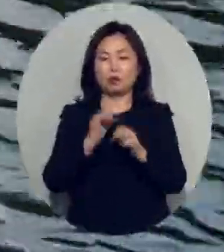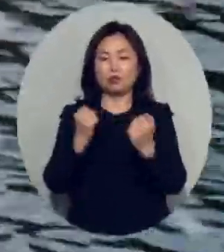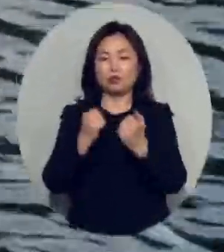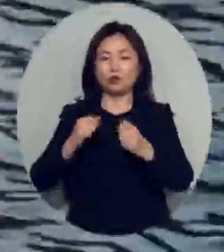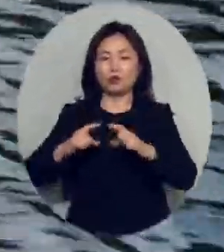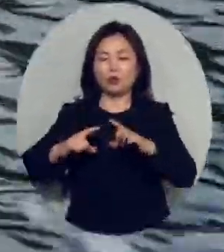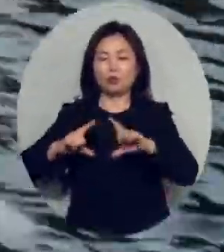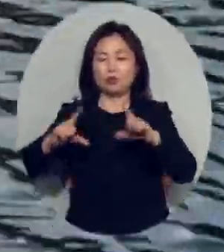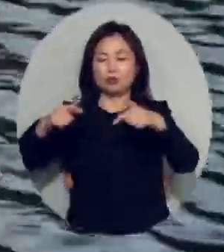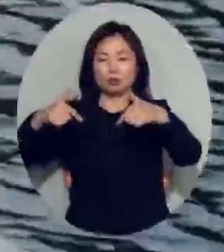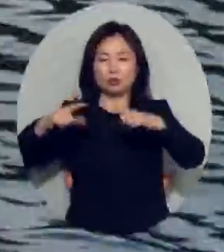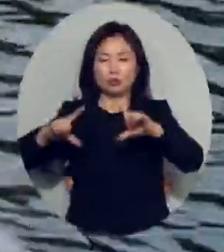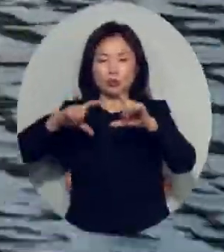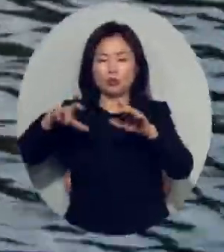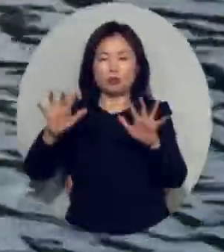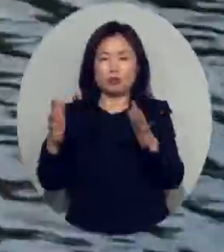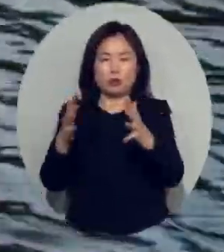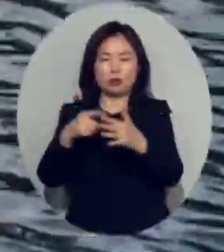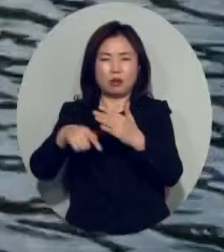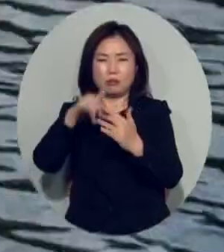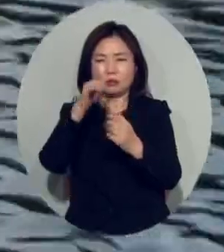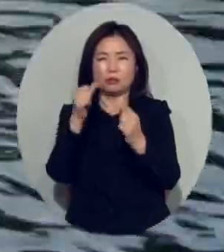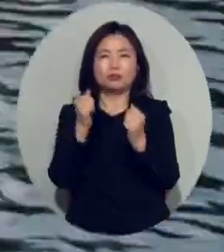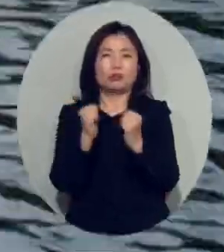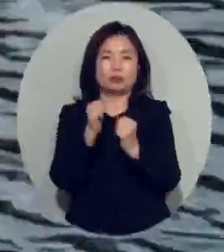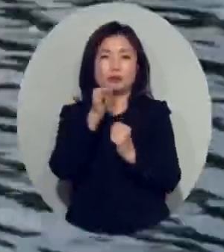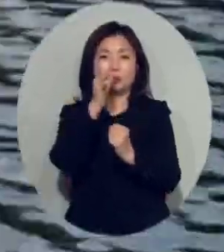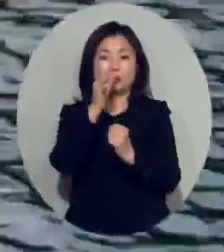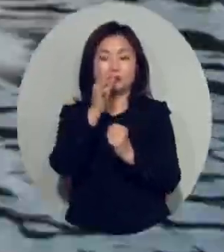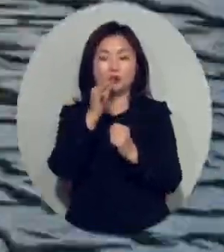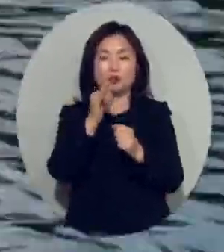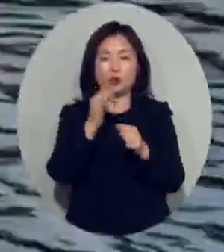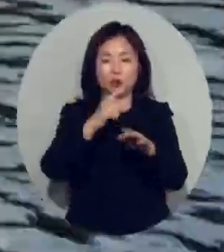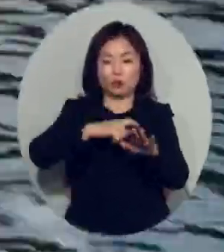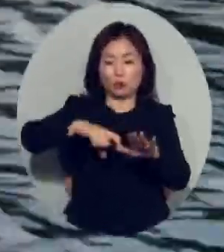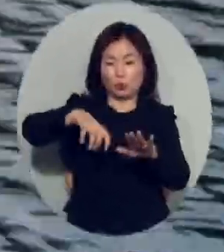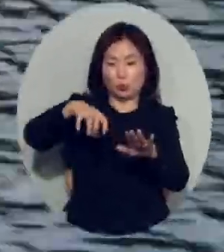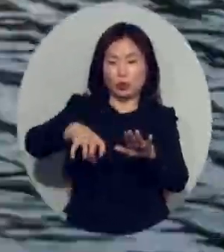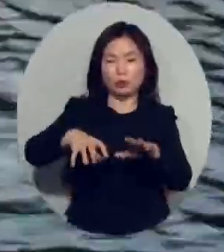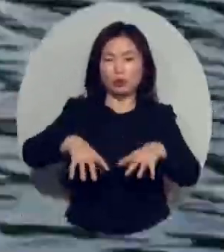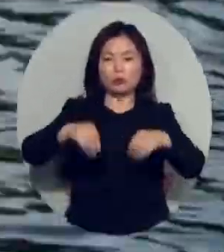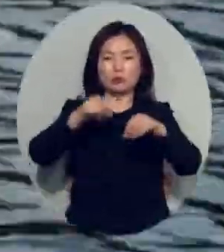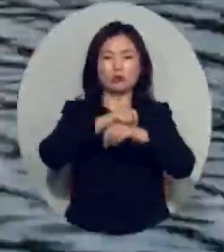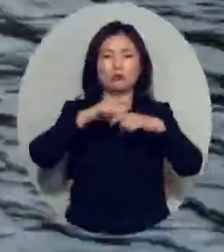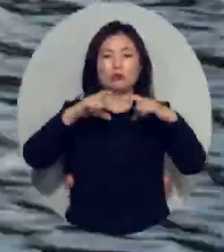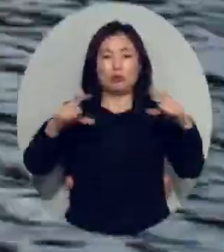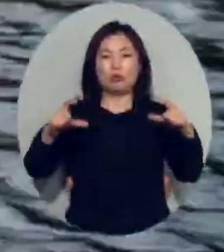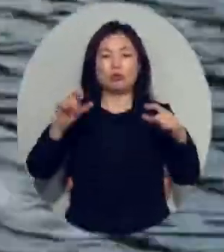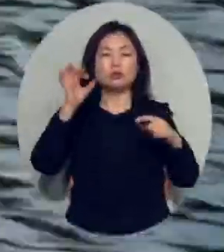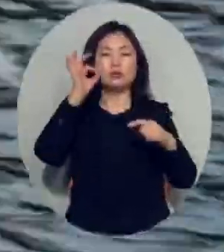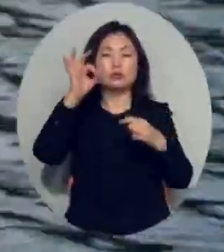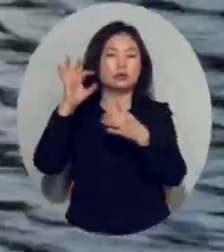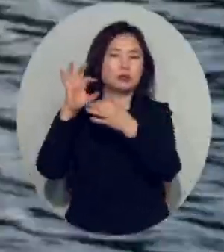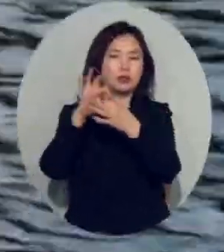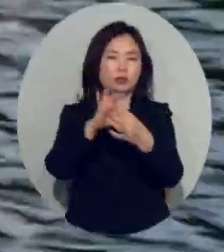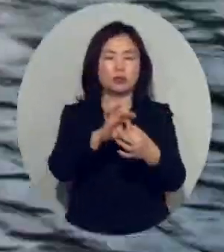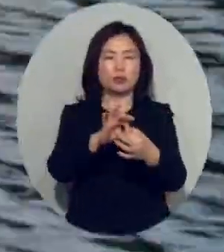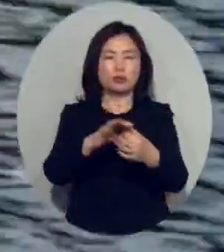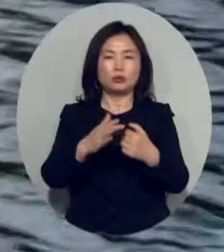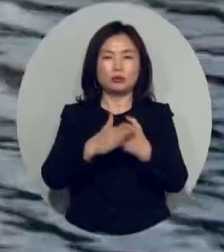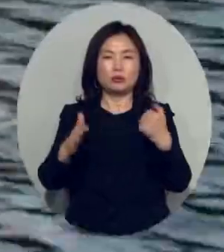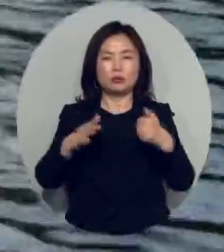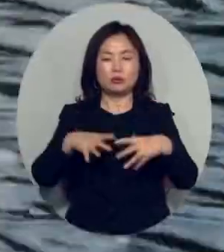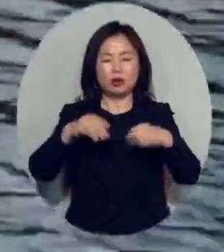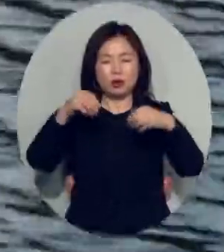됐지만요 경북북동산지를 중심으로 찬바람이 남아 있어 쌀쌀하겠고요 경북 동해안 지역은 건조특보가 10일 넘게